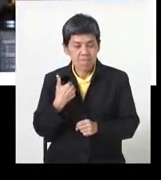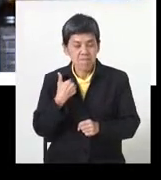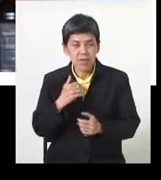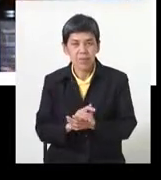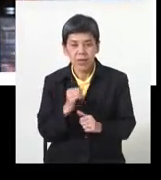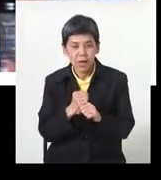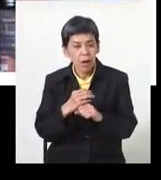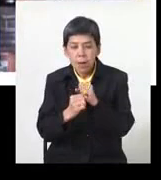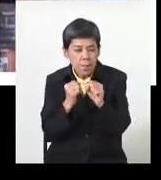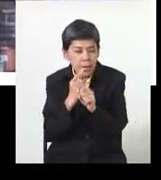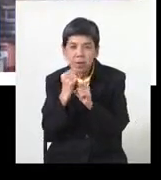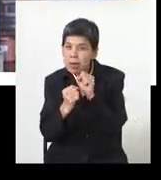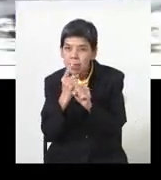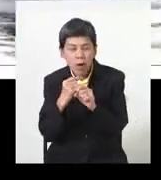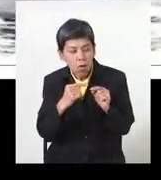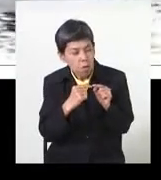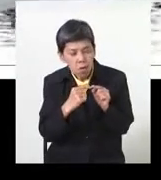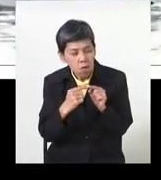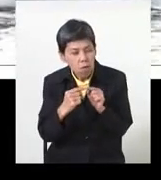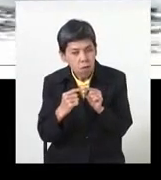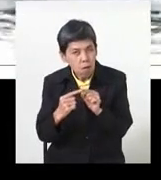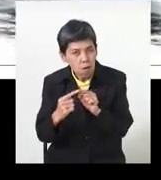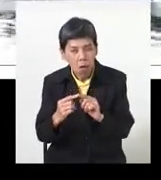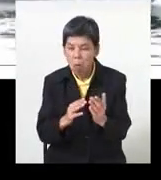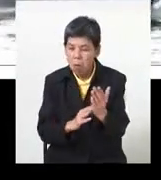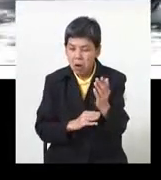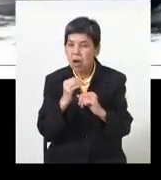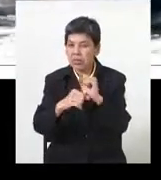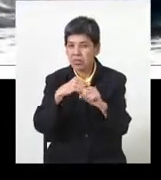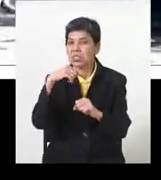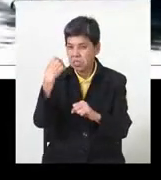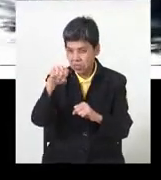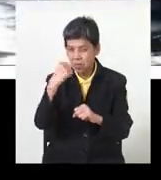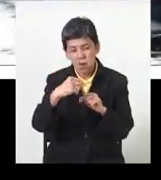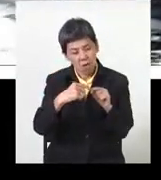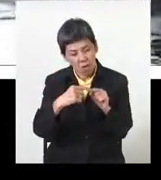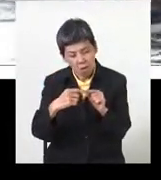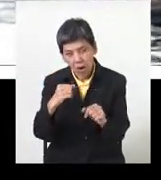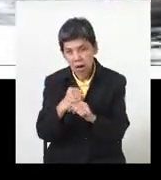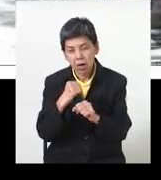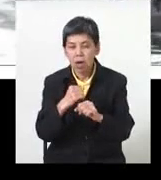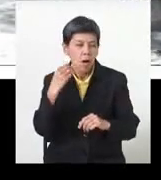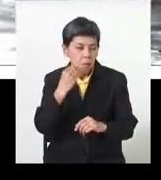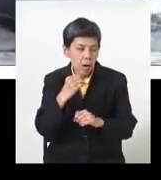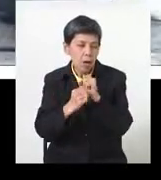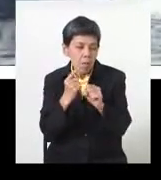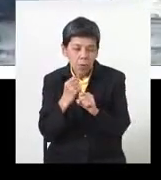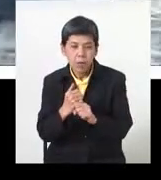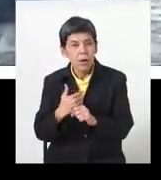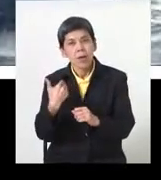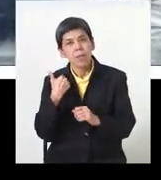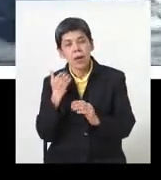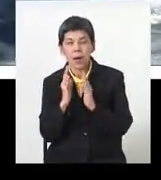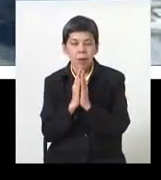วันนี้ก็จะมีงานประจำปีซึ่งสืบทอดมาหลายสิบปีนะฮะหลาย 10ปีที่สืบทอดมาทุกปีก็จะ